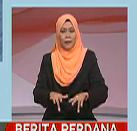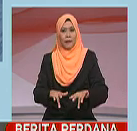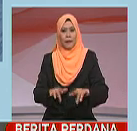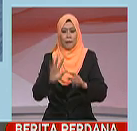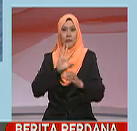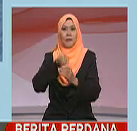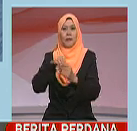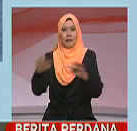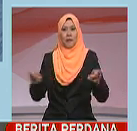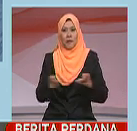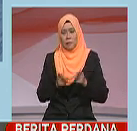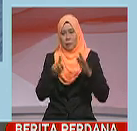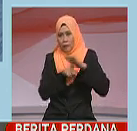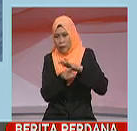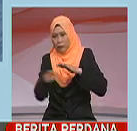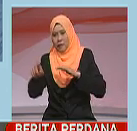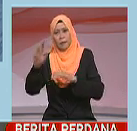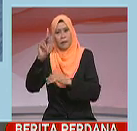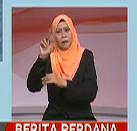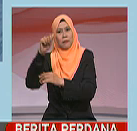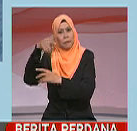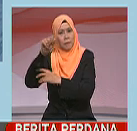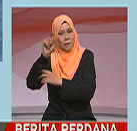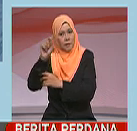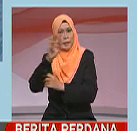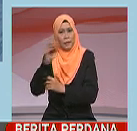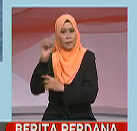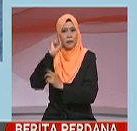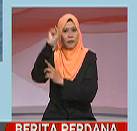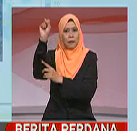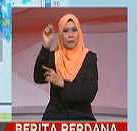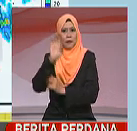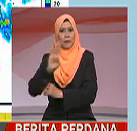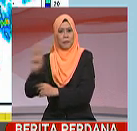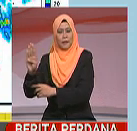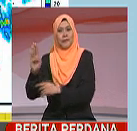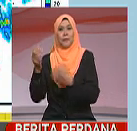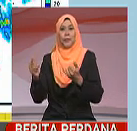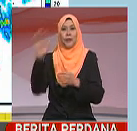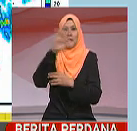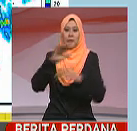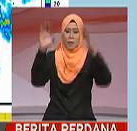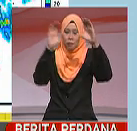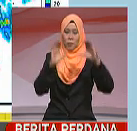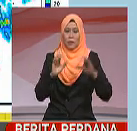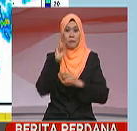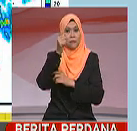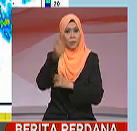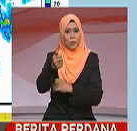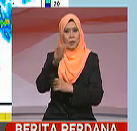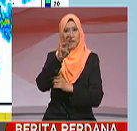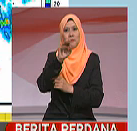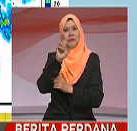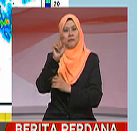melibatkan kawasan pedalaman Kapit dan juga di kawasan Sabah Barat. Bagi ramalan cuaca bagi keesokan pagi pula, Met